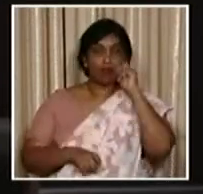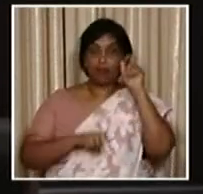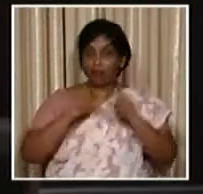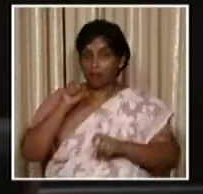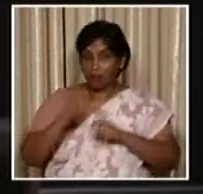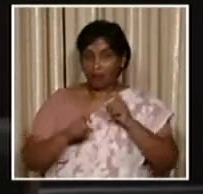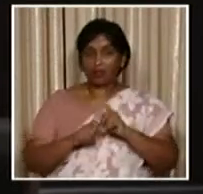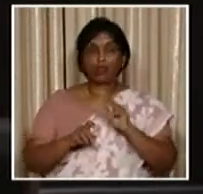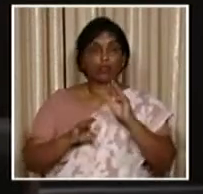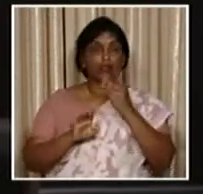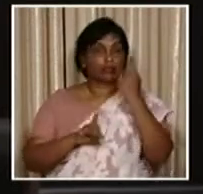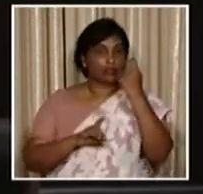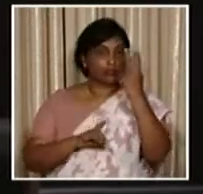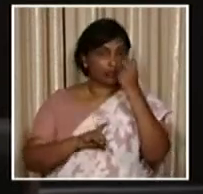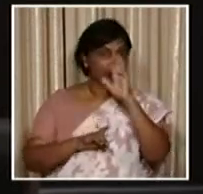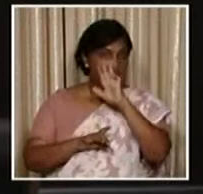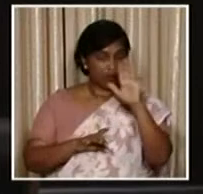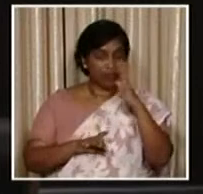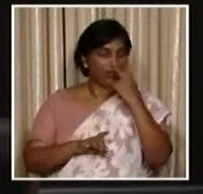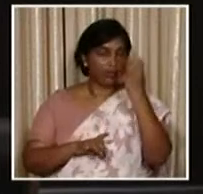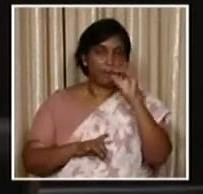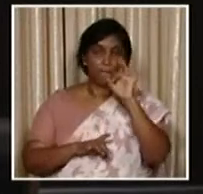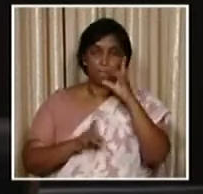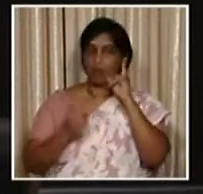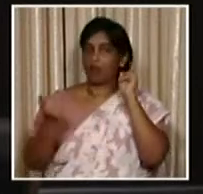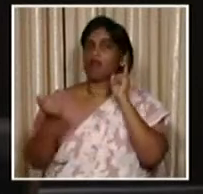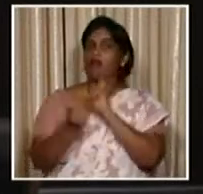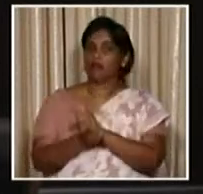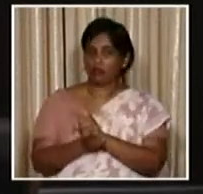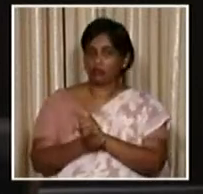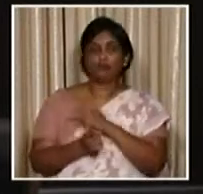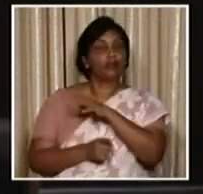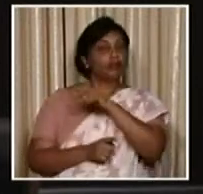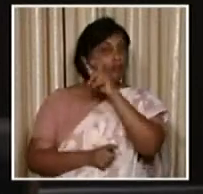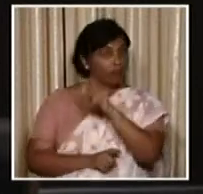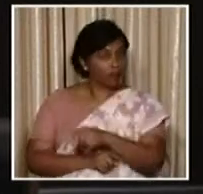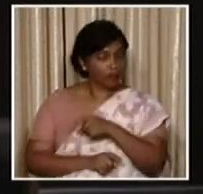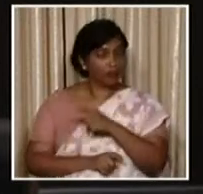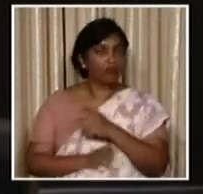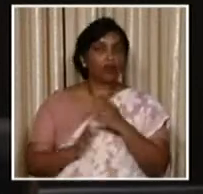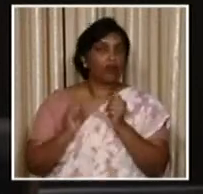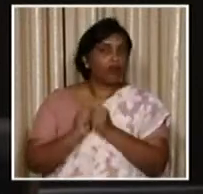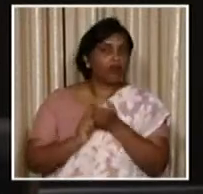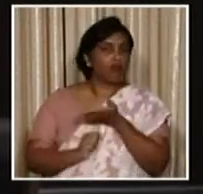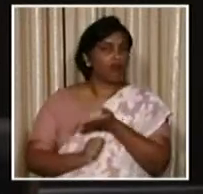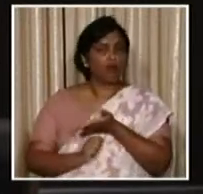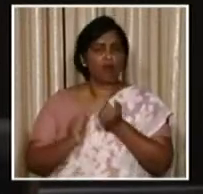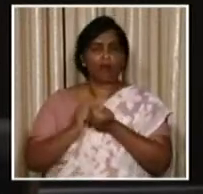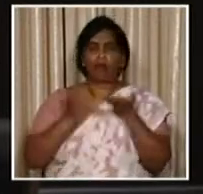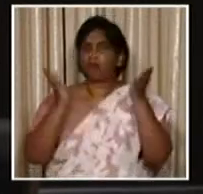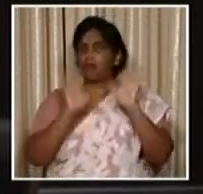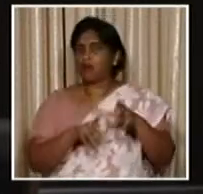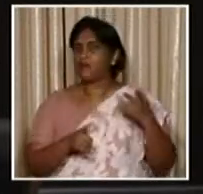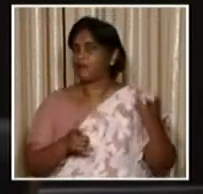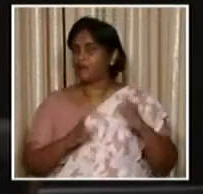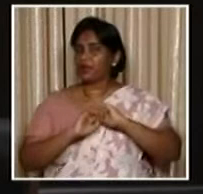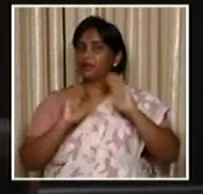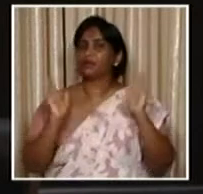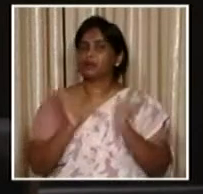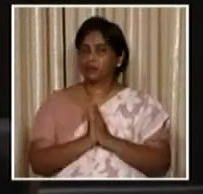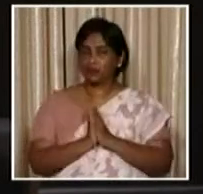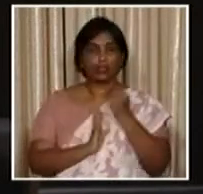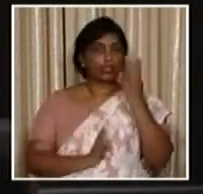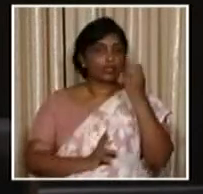පුද්ගලයෙක්ව 19 දී 15 දී හම්බ වුණා නම් ඒ පුද්ගලයා මොනවද කරන්නේ කොතනද ඉන්නේ ඒ සියලු